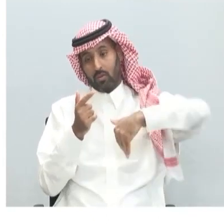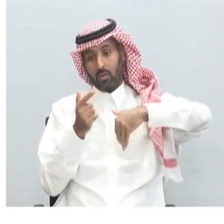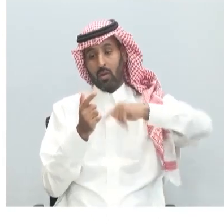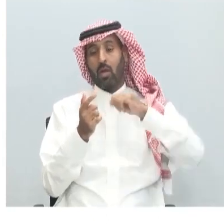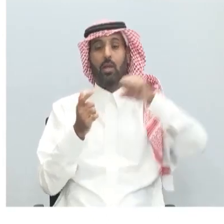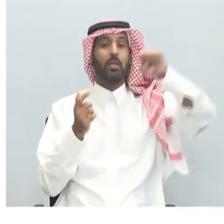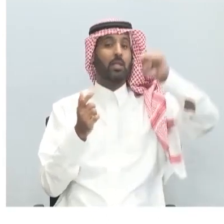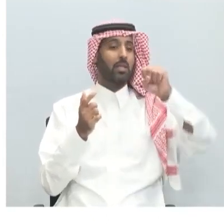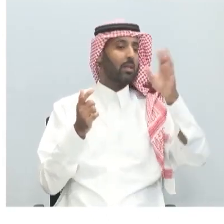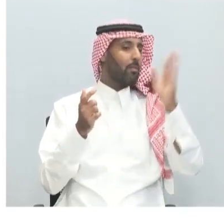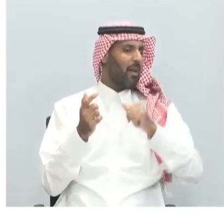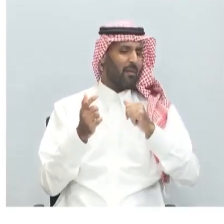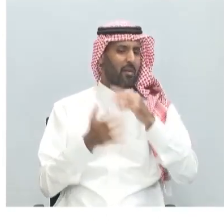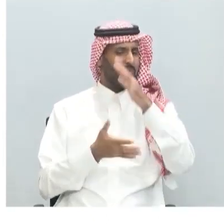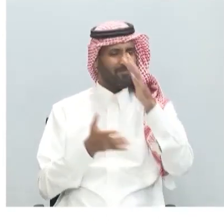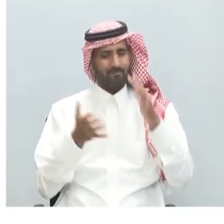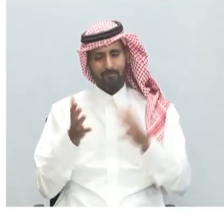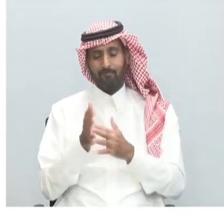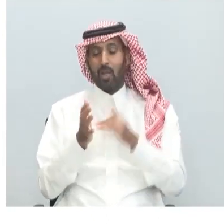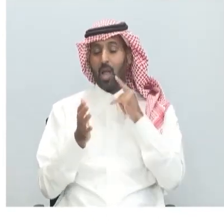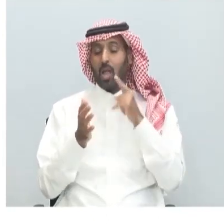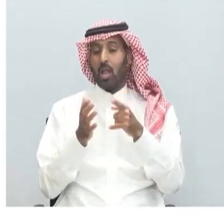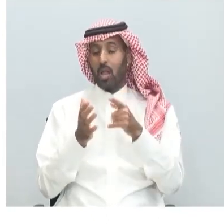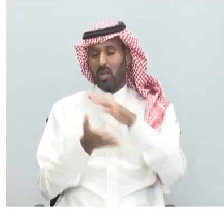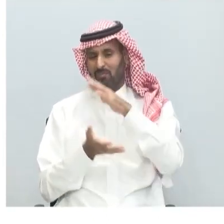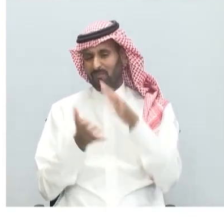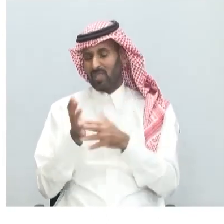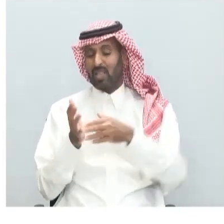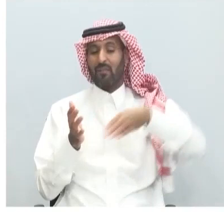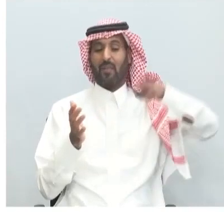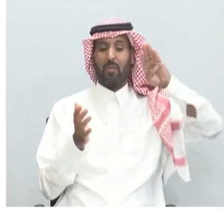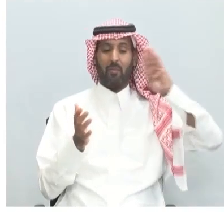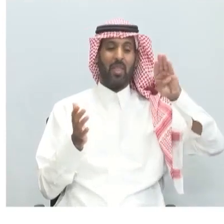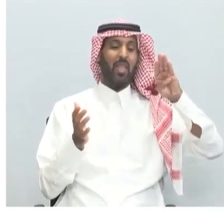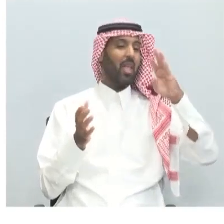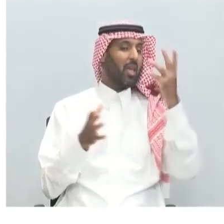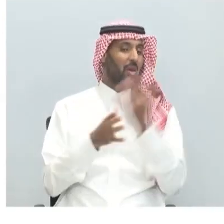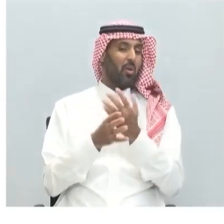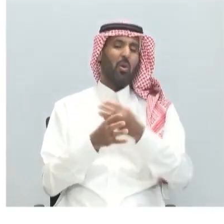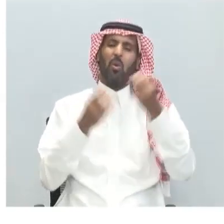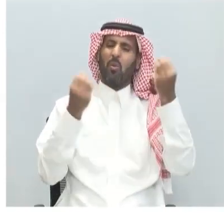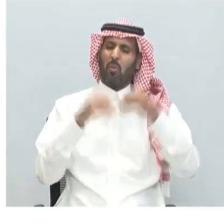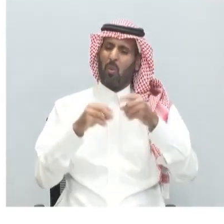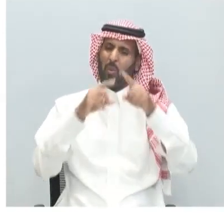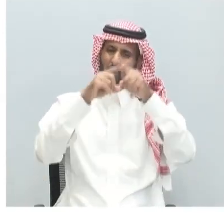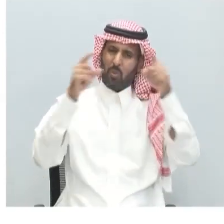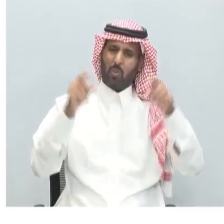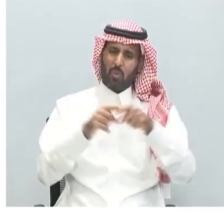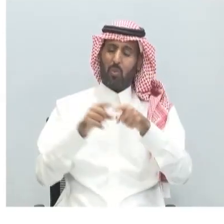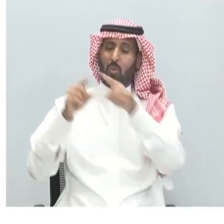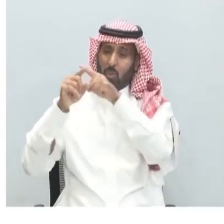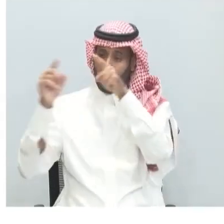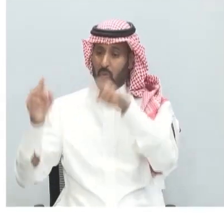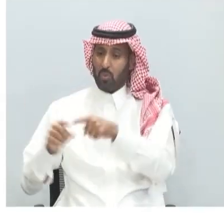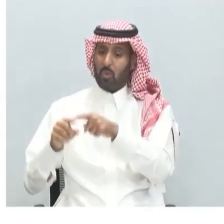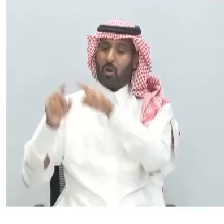الاس لا يوجد لدي مشكله ولكن المشكله في البي لانها اكثر من مربع فلابد ان يكون